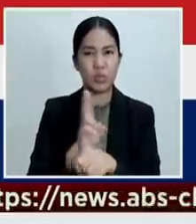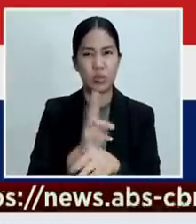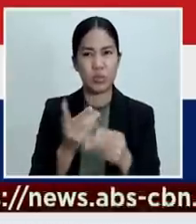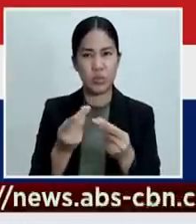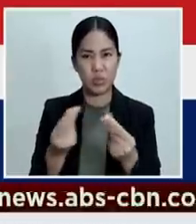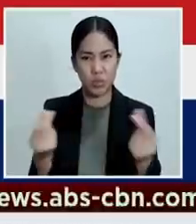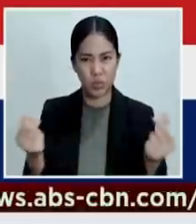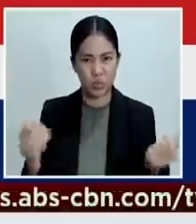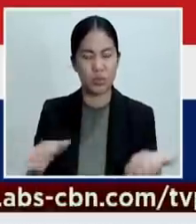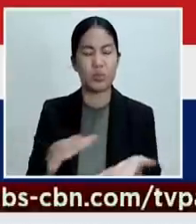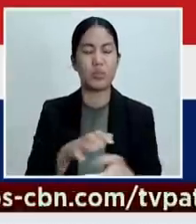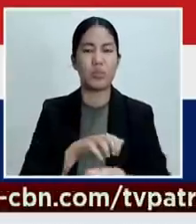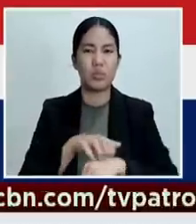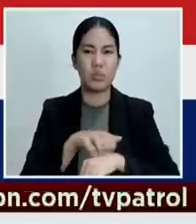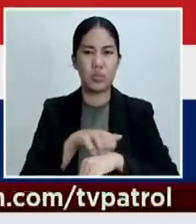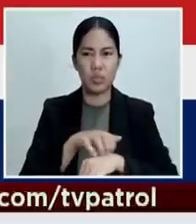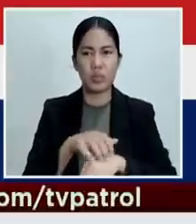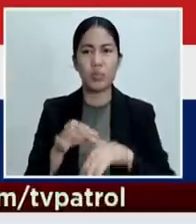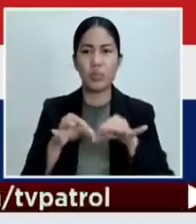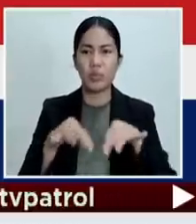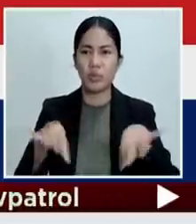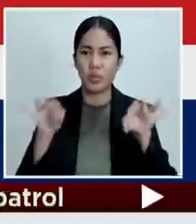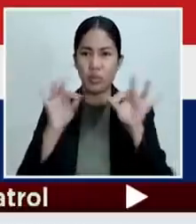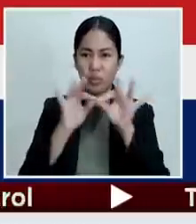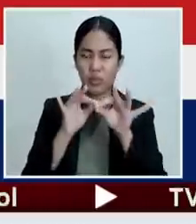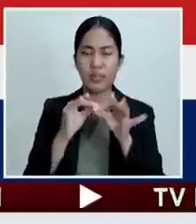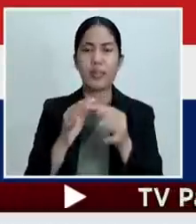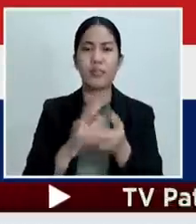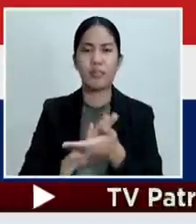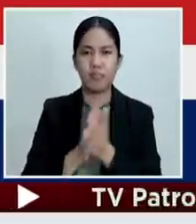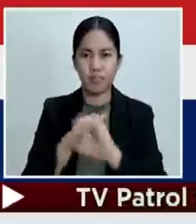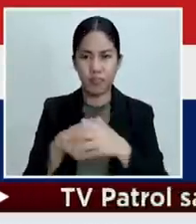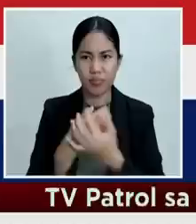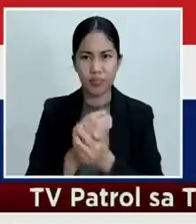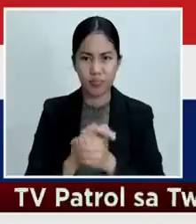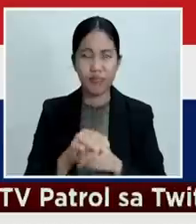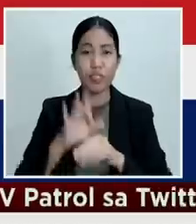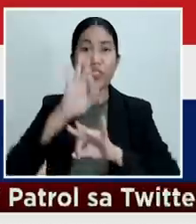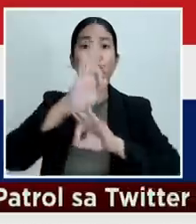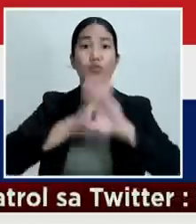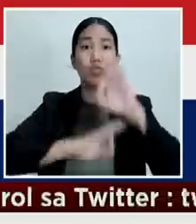mabuti. Sabunin mo yung in-between na ng daliri ng paa. May